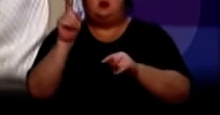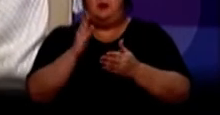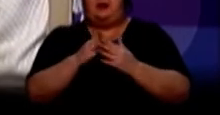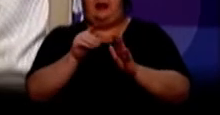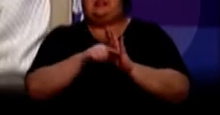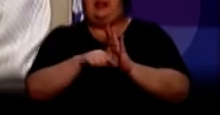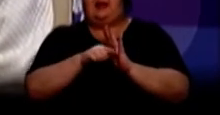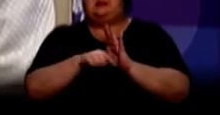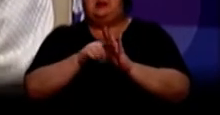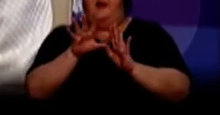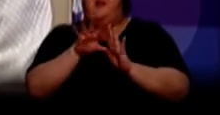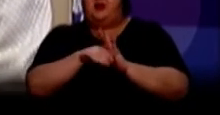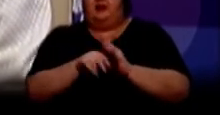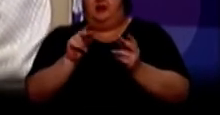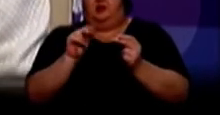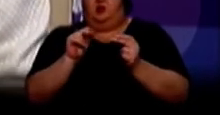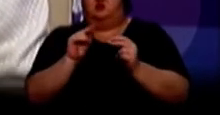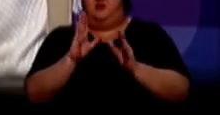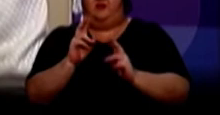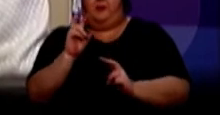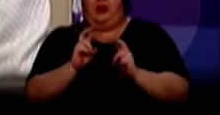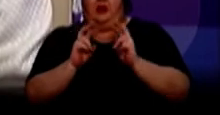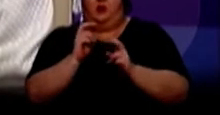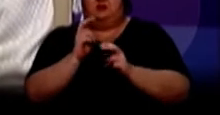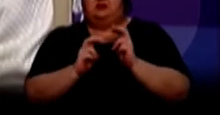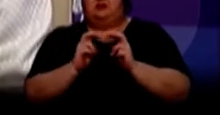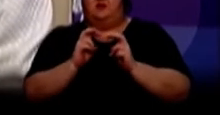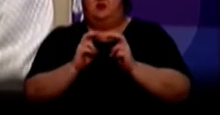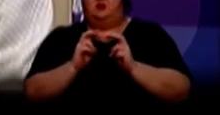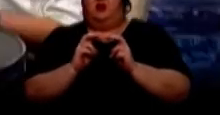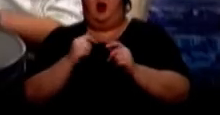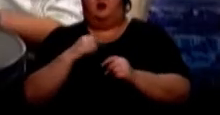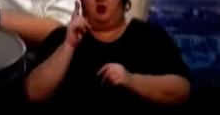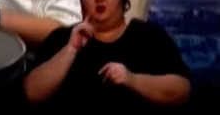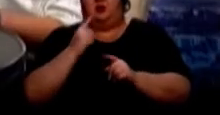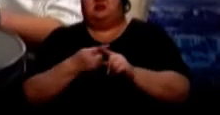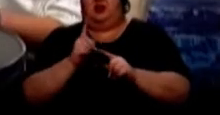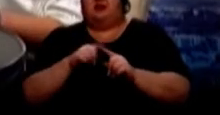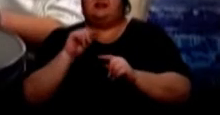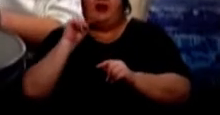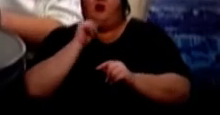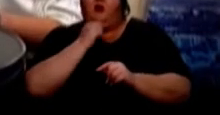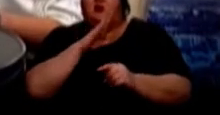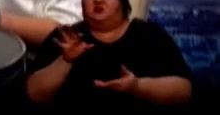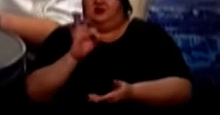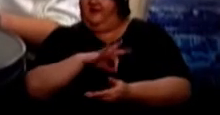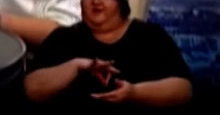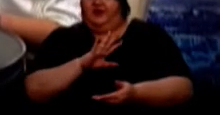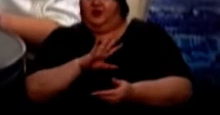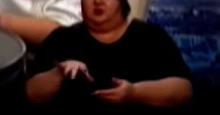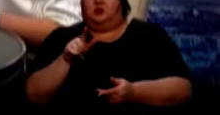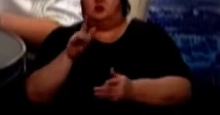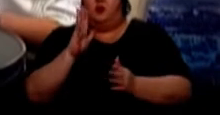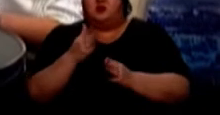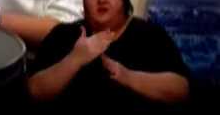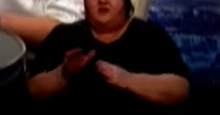сенс вкладати гроші в переробні заводи. В нас поки що це економічно невигідно нікому з інвесторів, або це буде свідомо виділено кошти